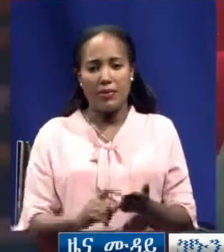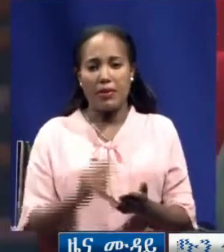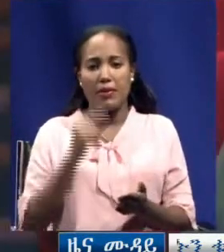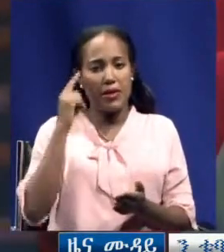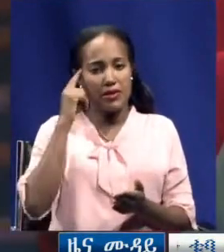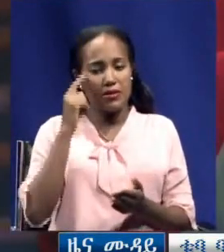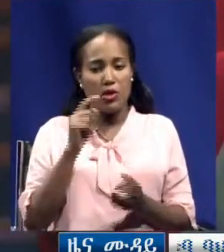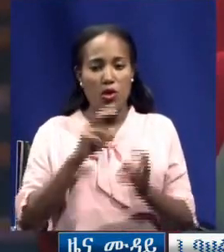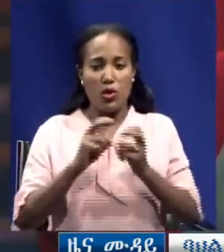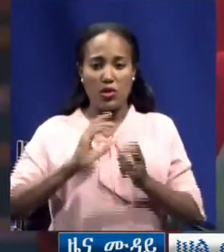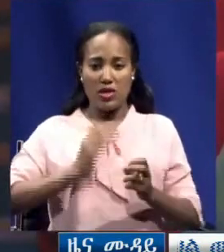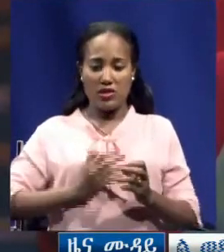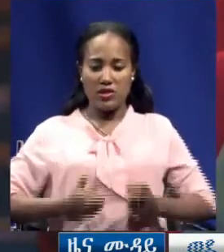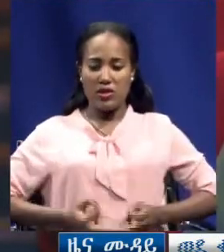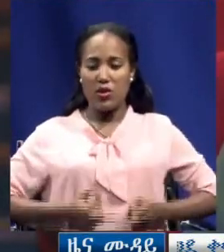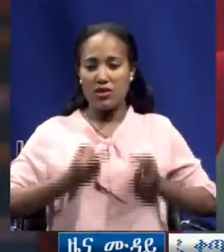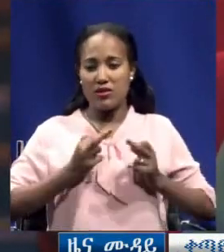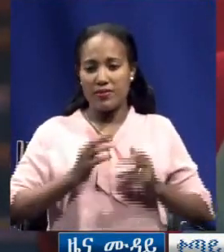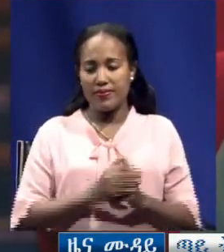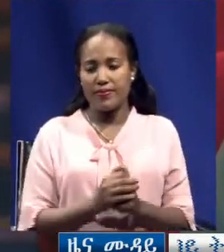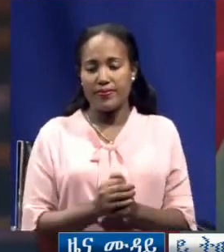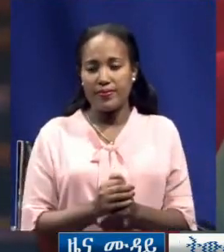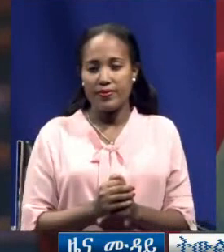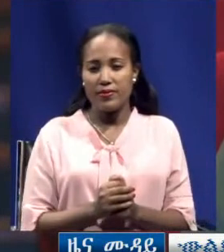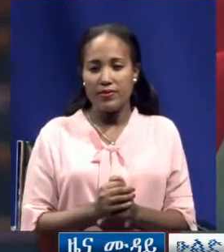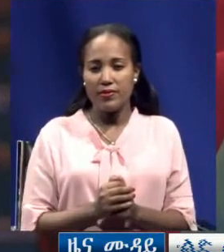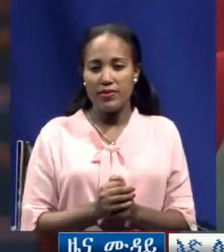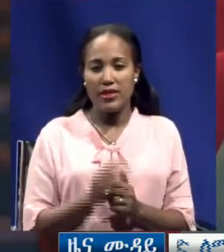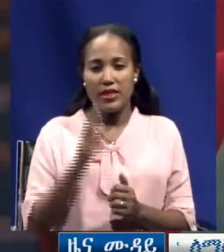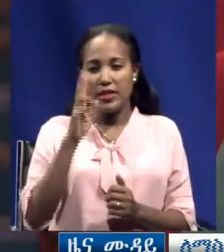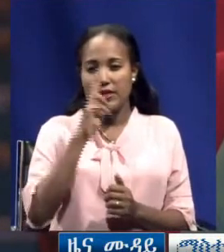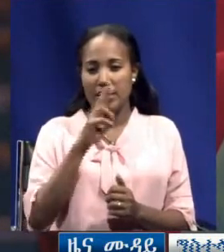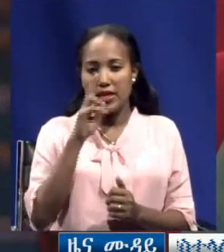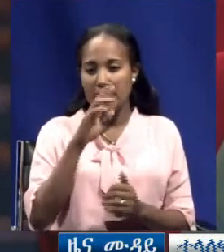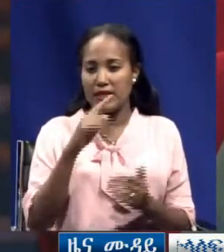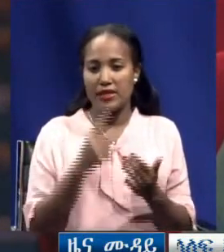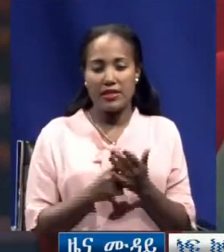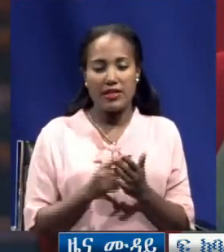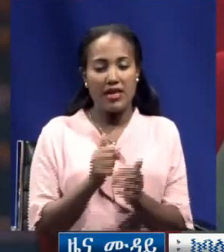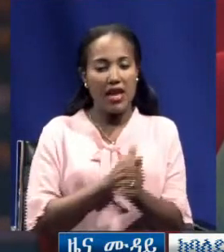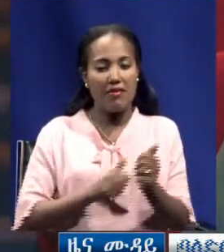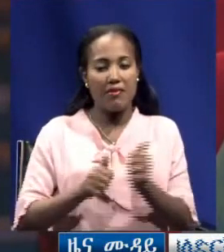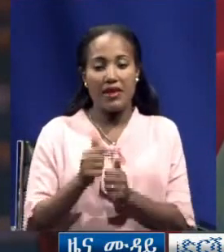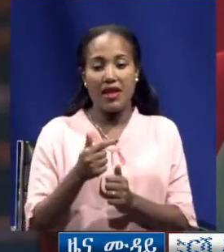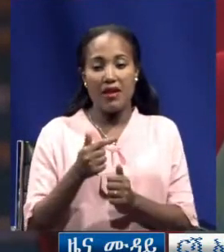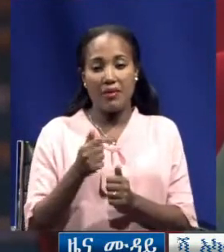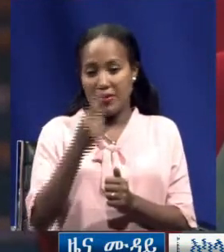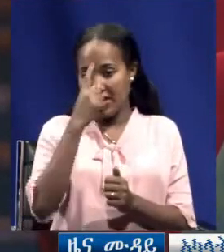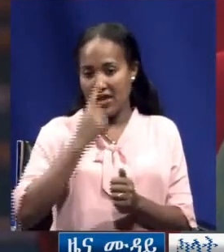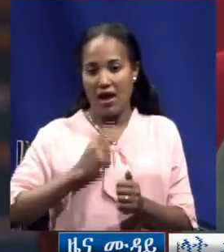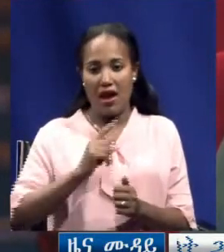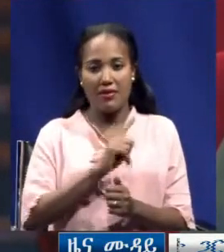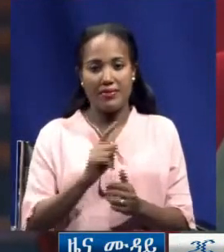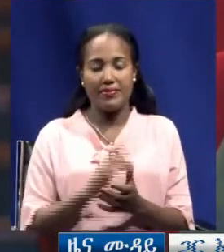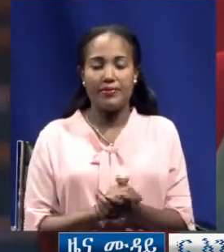ማስብ። የወገኖቻችን ህይወት እንደ ቀልድ እንደዚህ እያለፈ መሄድ አለበት ብዬ አላምንም።